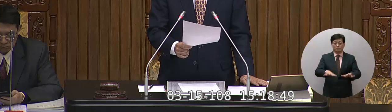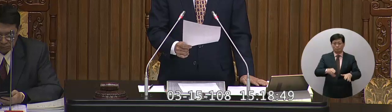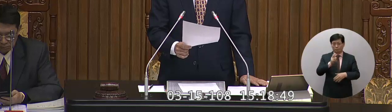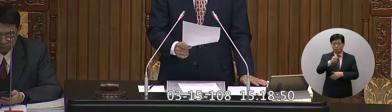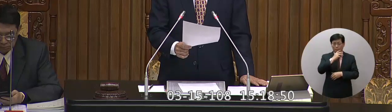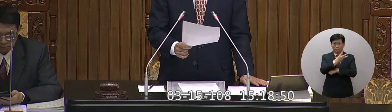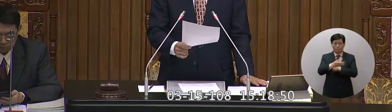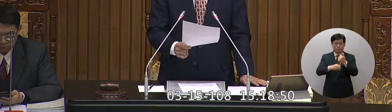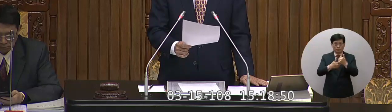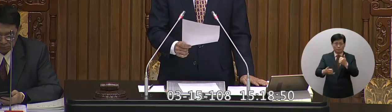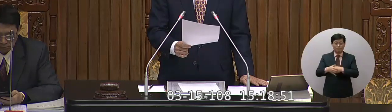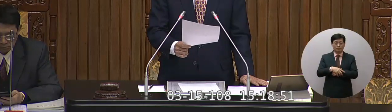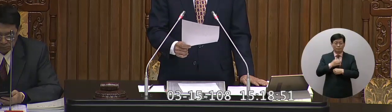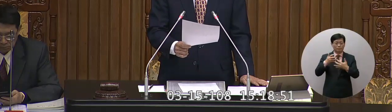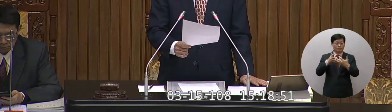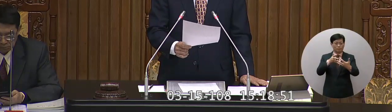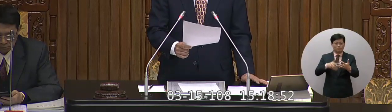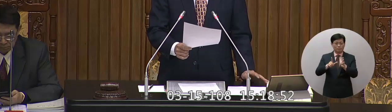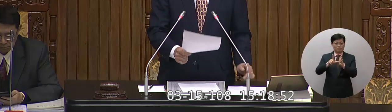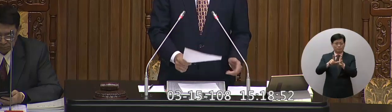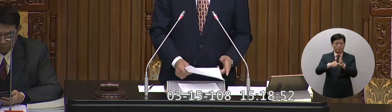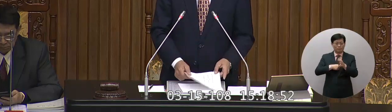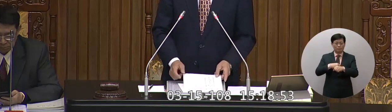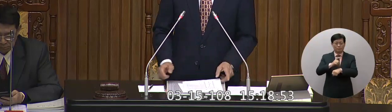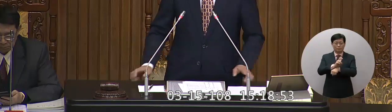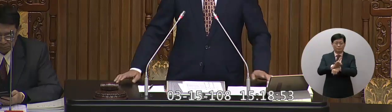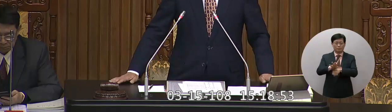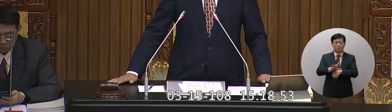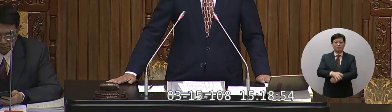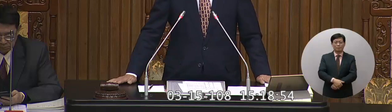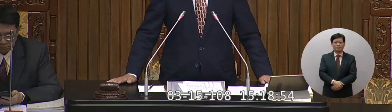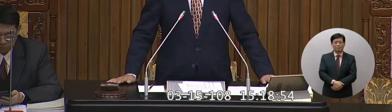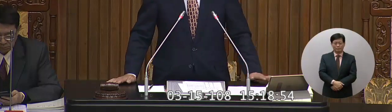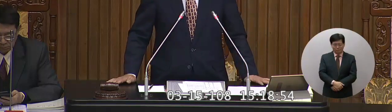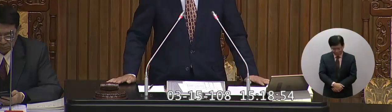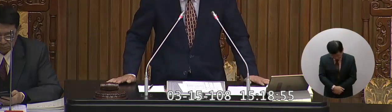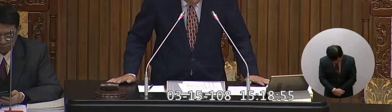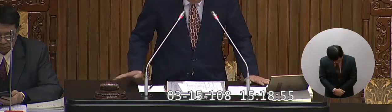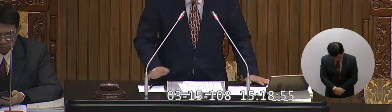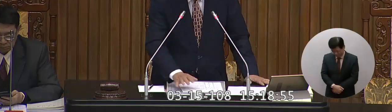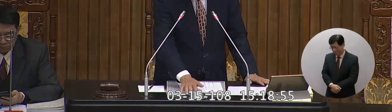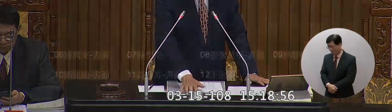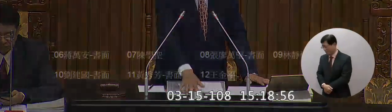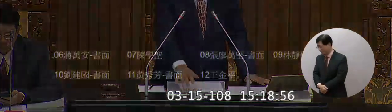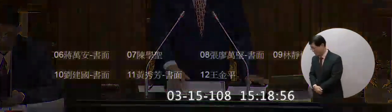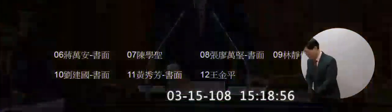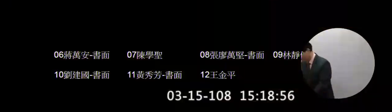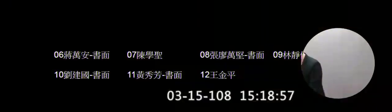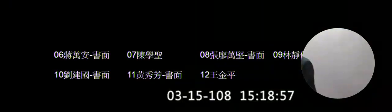现在请江委员永昌执行询答之先15分钟。